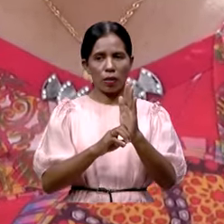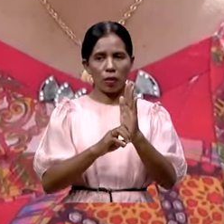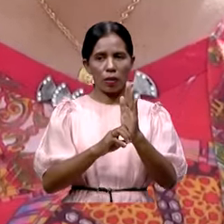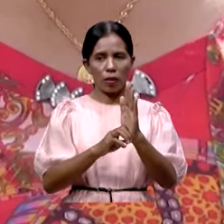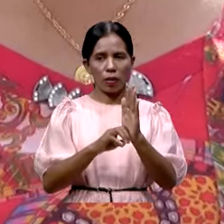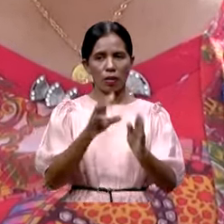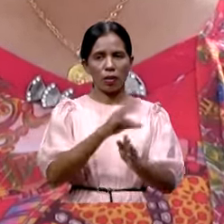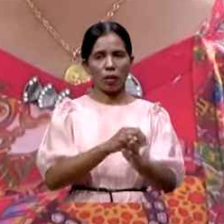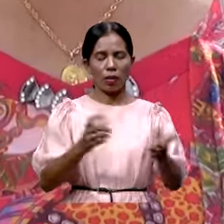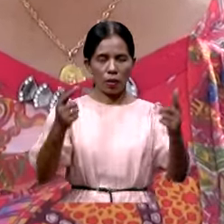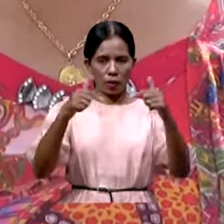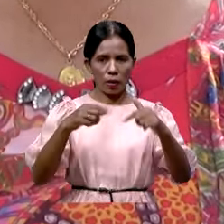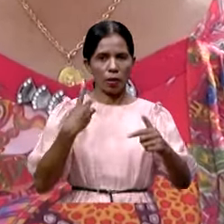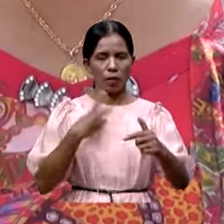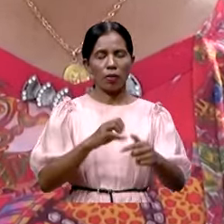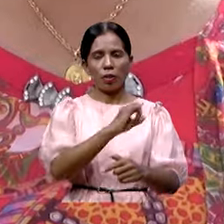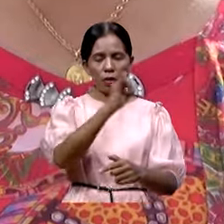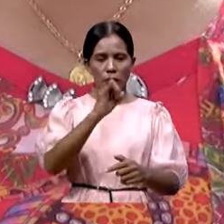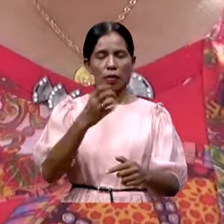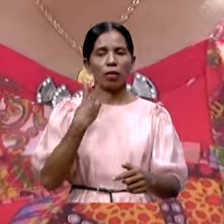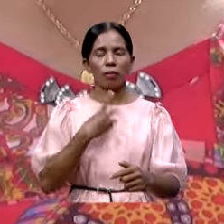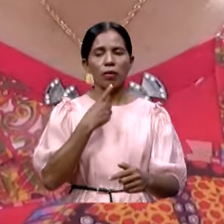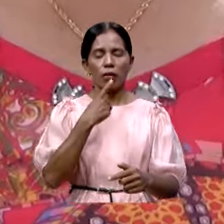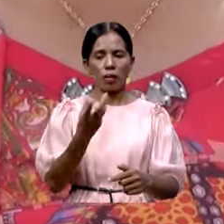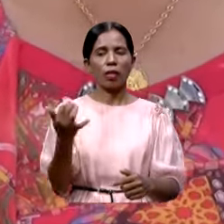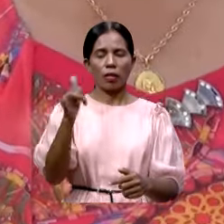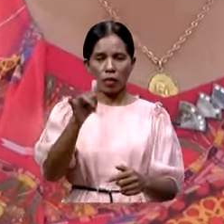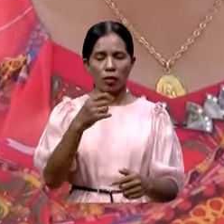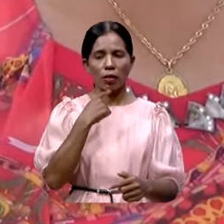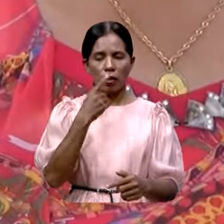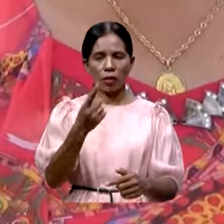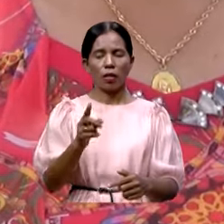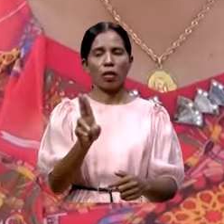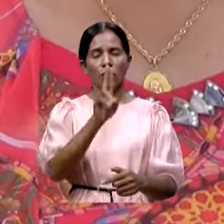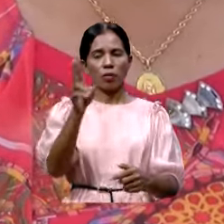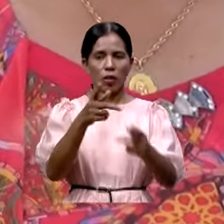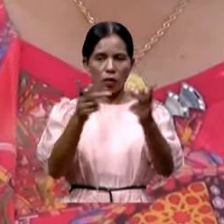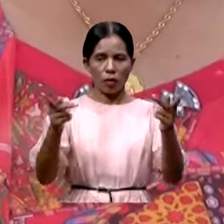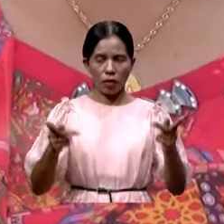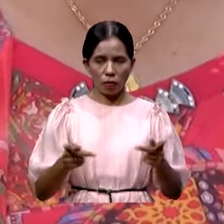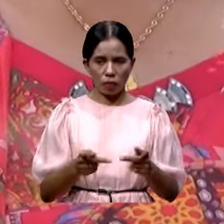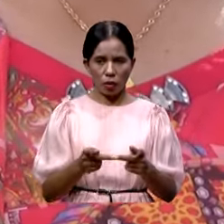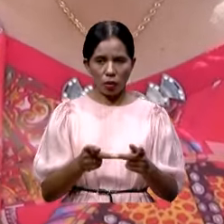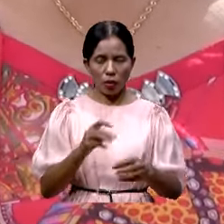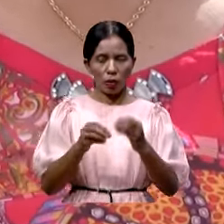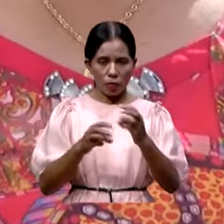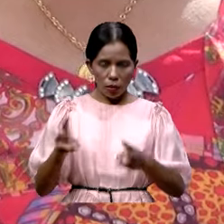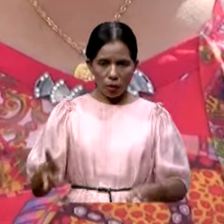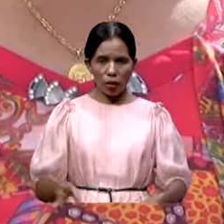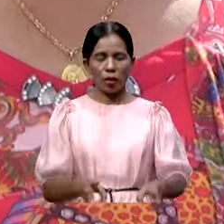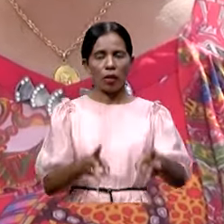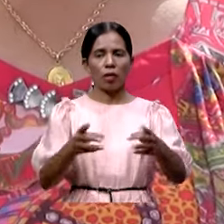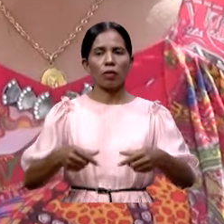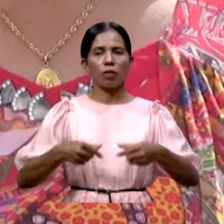atau otonomi yang mai dia ami tal pista tira tete kata ka atu uja fatina ne ho midi dia sekolah badala inda at fo